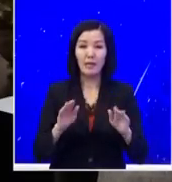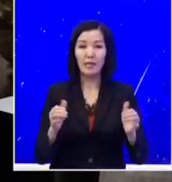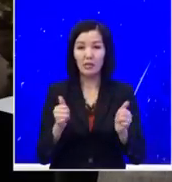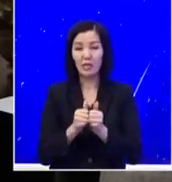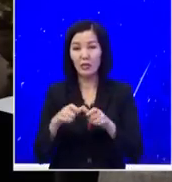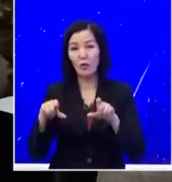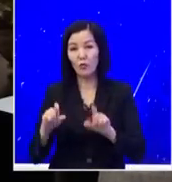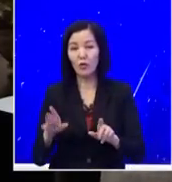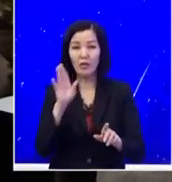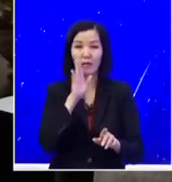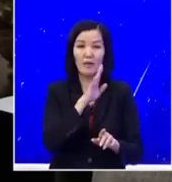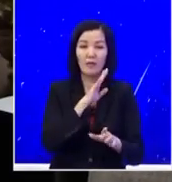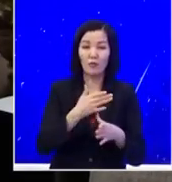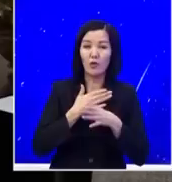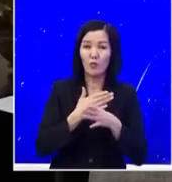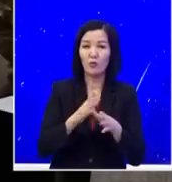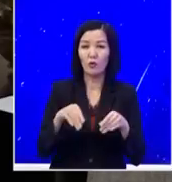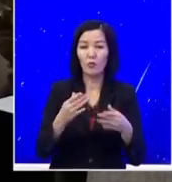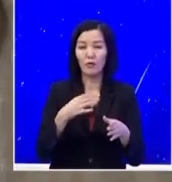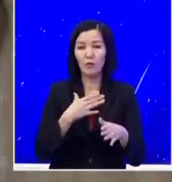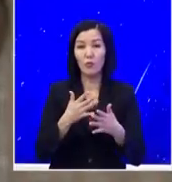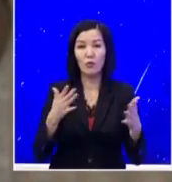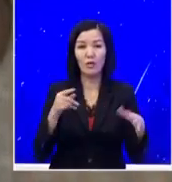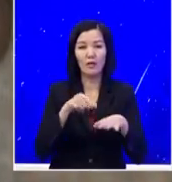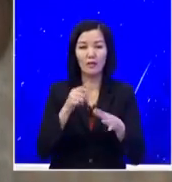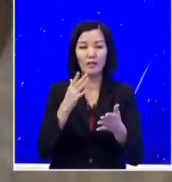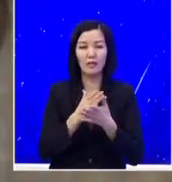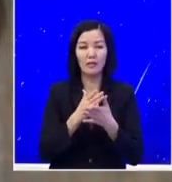отырған атасының, ата-ананың да қолдауы үлкен әсер етті. Ұжымға